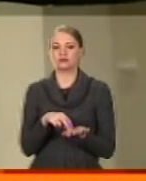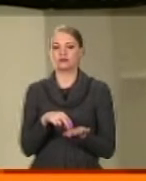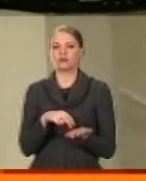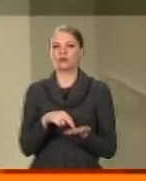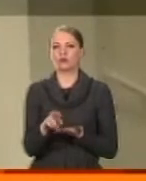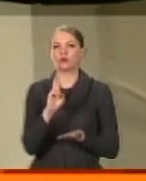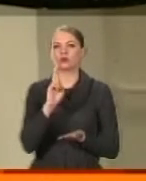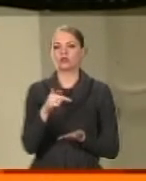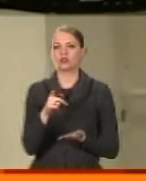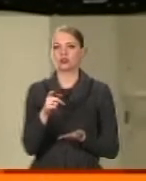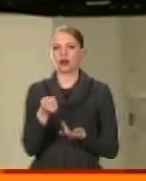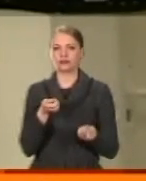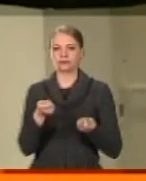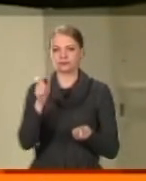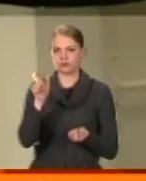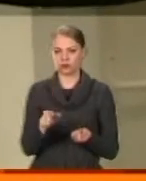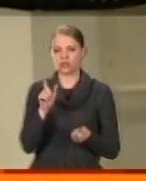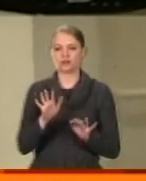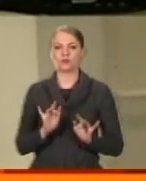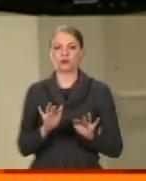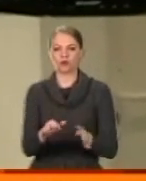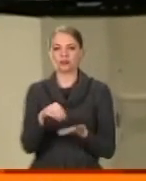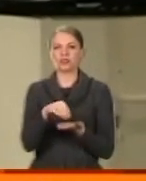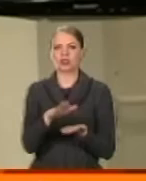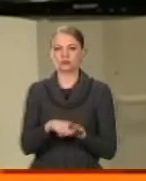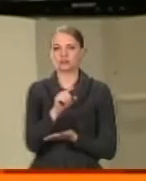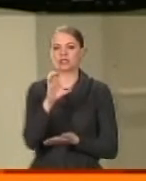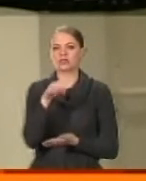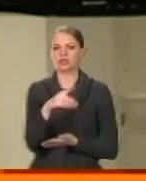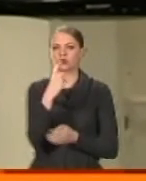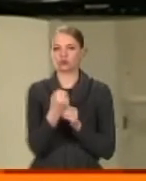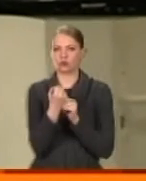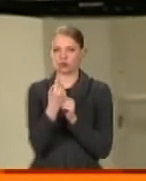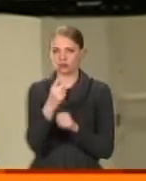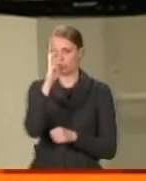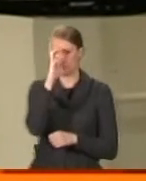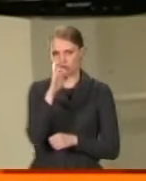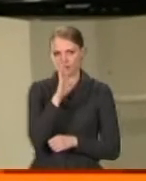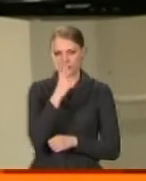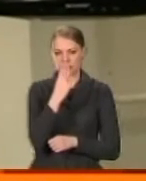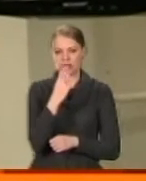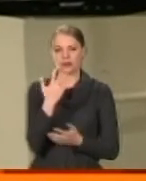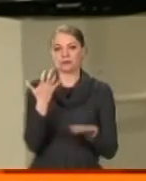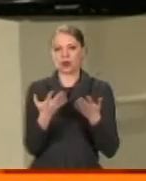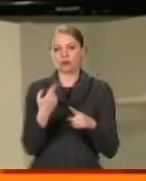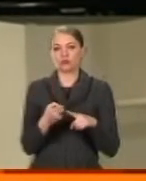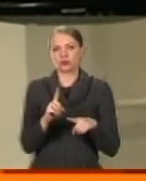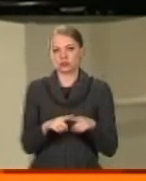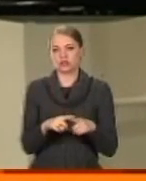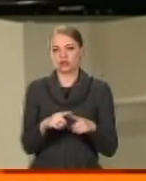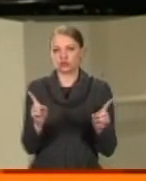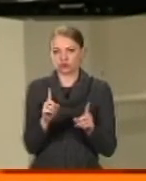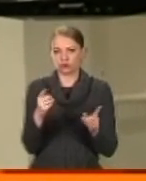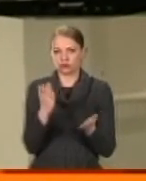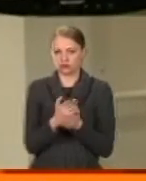проходить як фігурант у провадженні, зареєстрованому за статтею 111 «Державна зрада». Мабуть, це вам має щось про